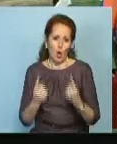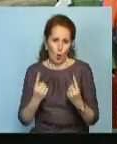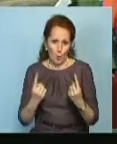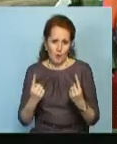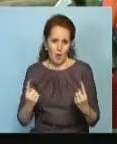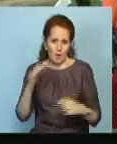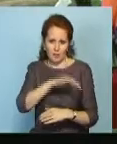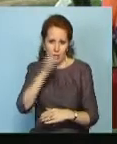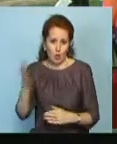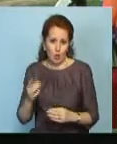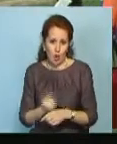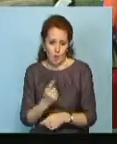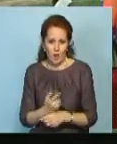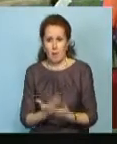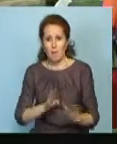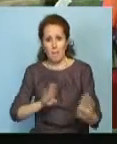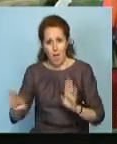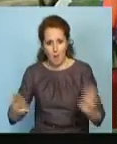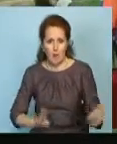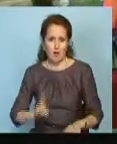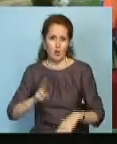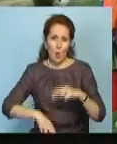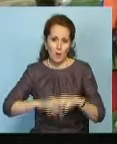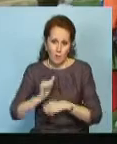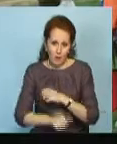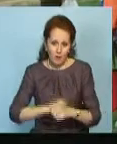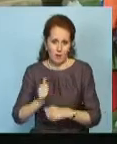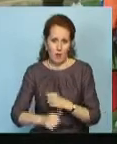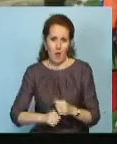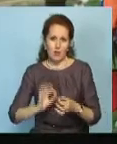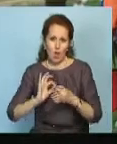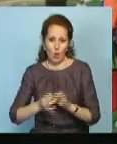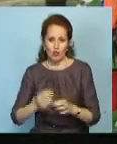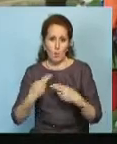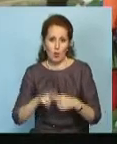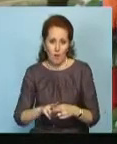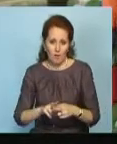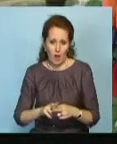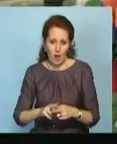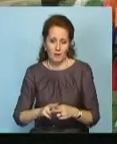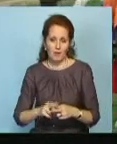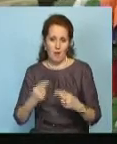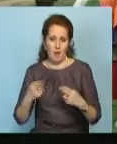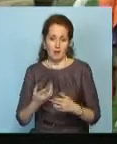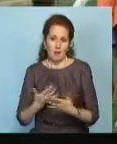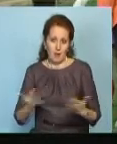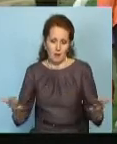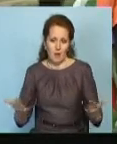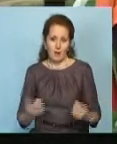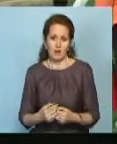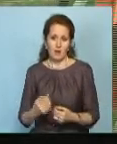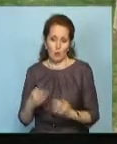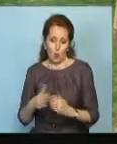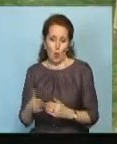крупногабаритные товары, это мебель, строительная, сложнобытовая техника. Доставка у нас осуществляется тоже транспортом Райпо, конкретно до